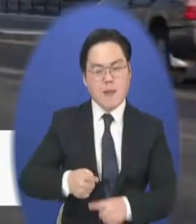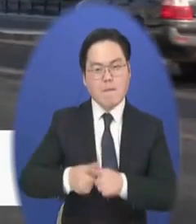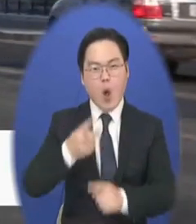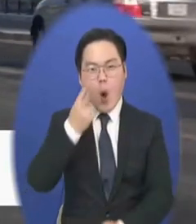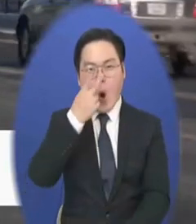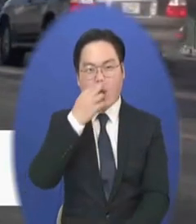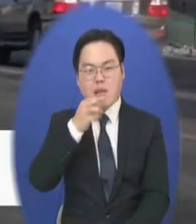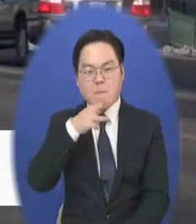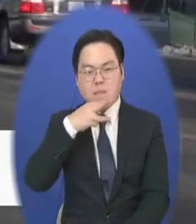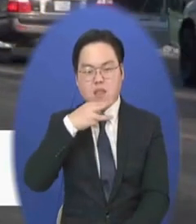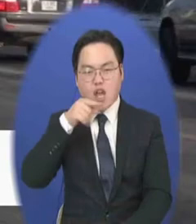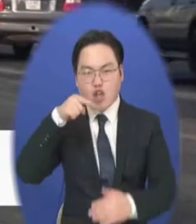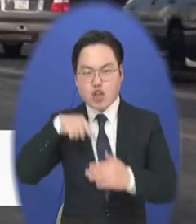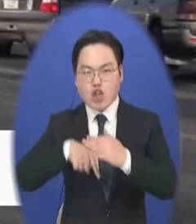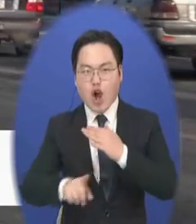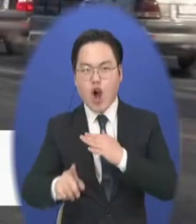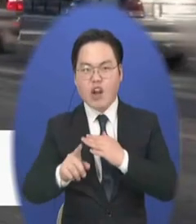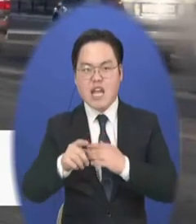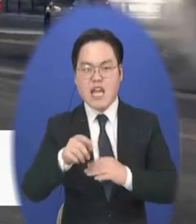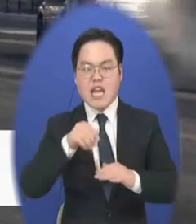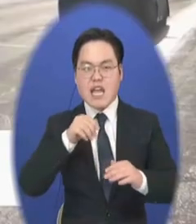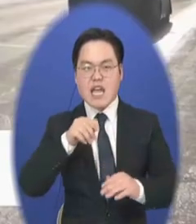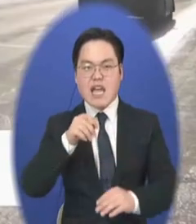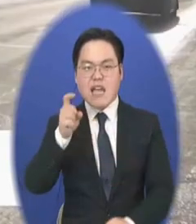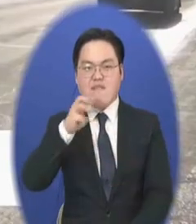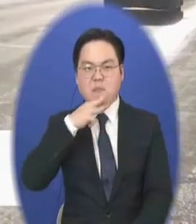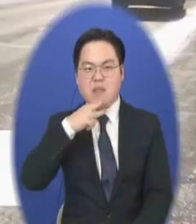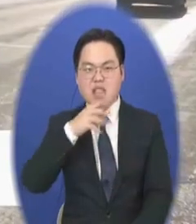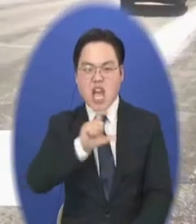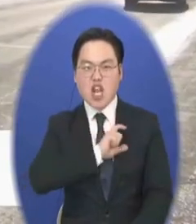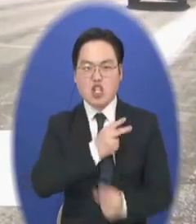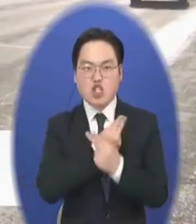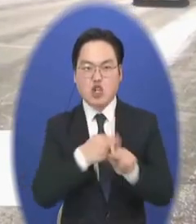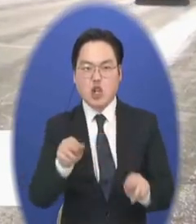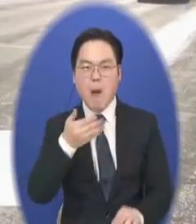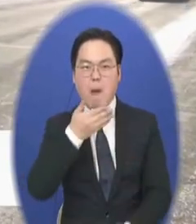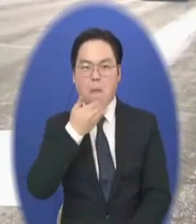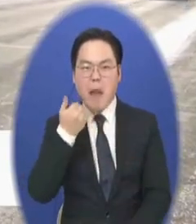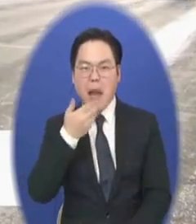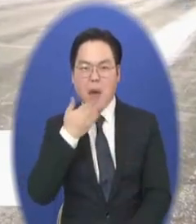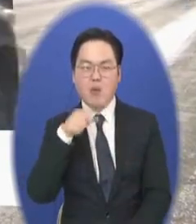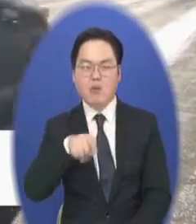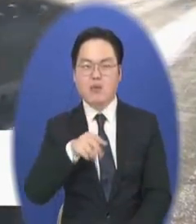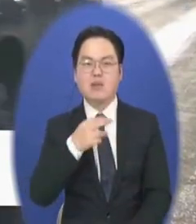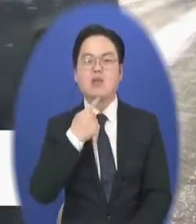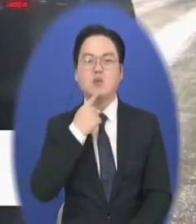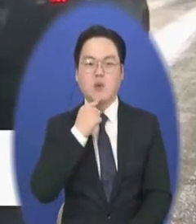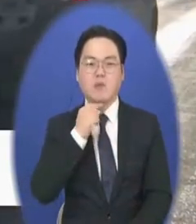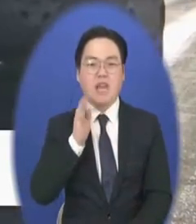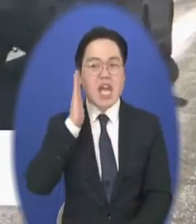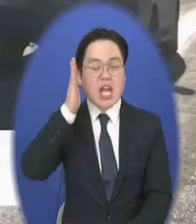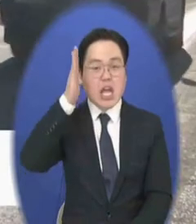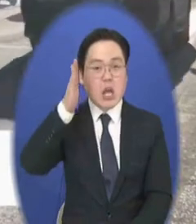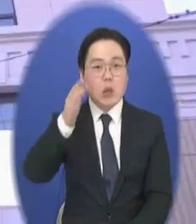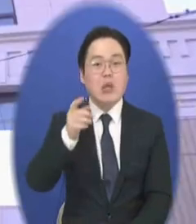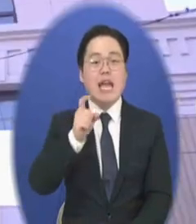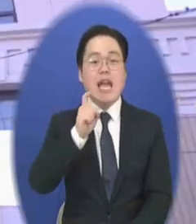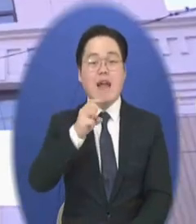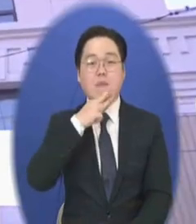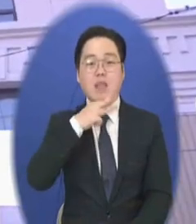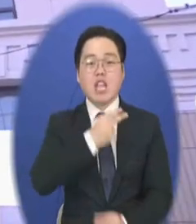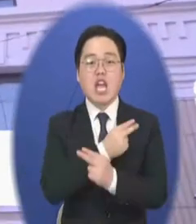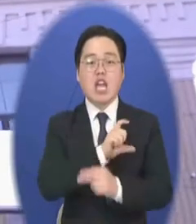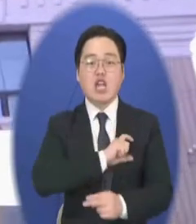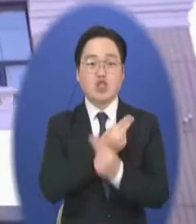гэсэн малгайдоор орж ирж байгаа хэвлэлийн эрх чөлөөнд халтсан заалтыг дуусгахгүй гэсэн байр суурийг Нямбаатар сайд хэллээ. Харин цаашдаа хэвлэл мэдээллийн эрх чөлөөний тухай